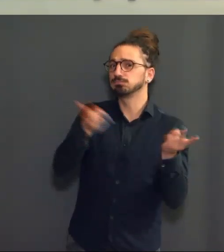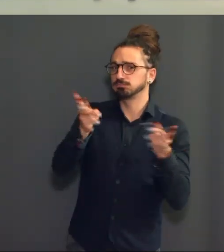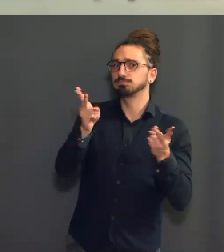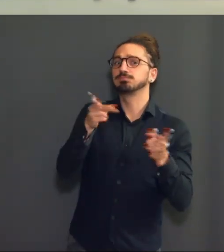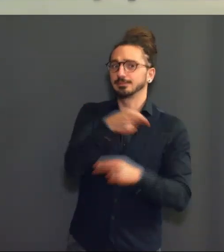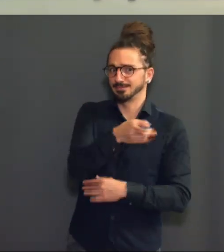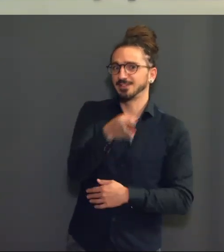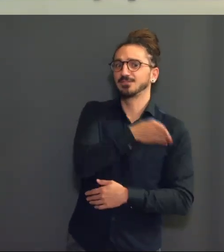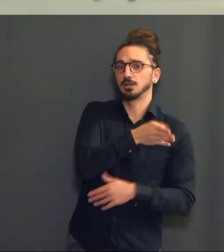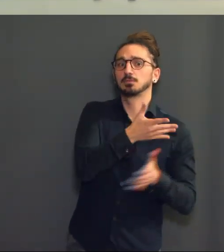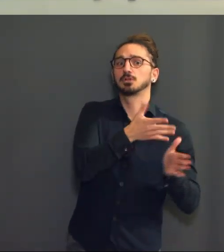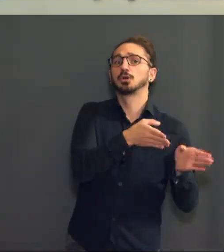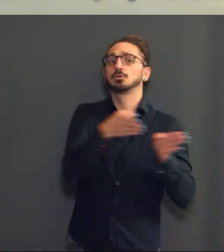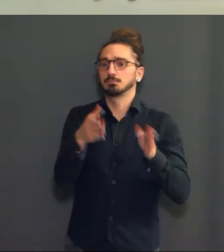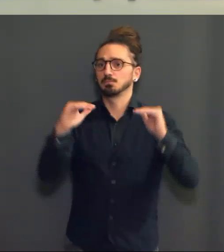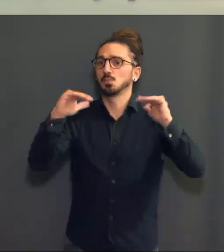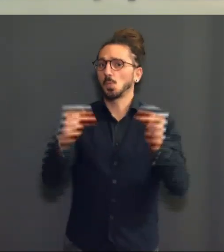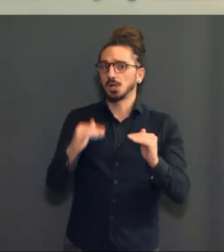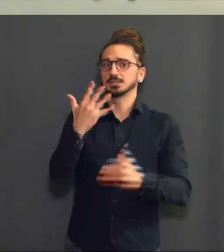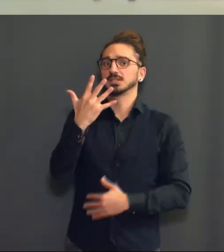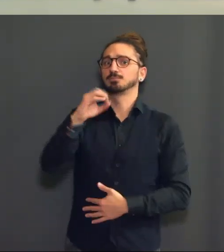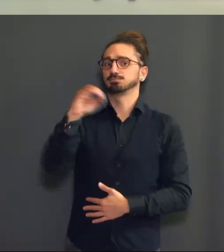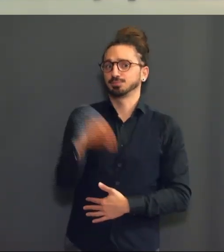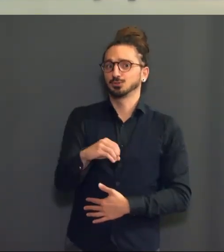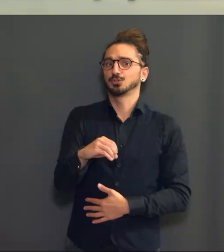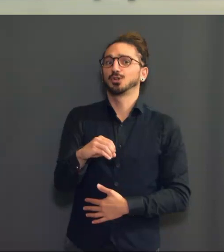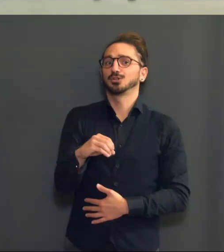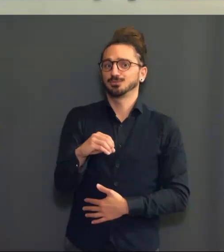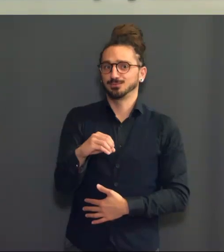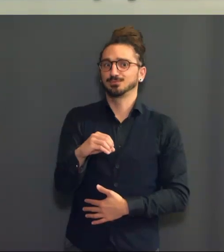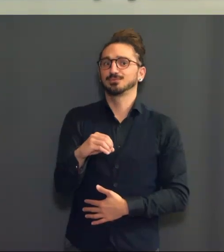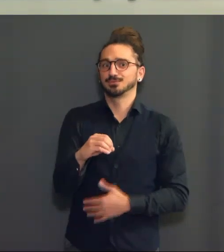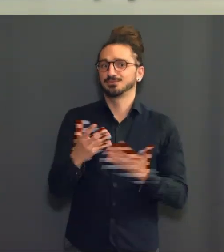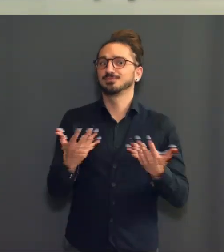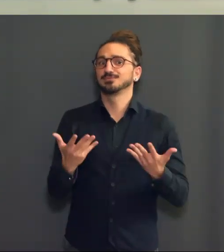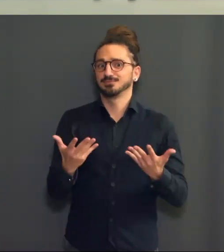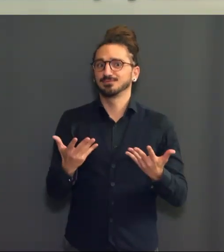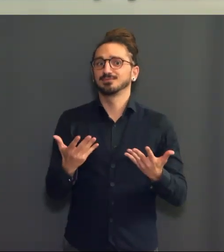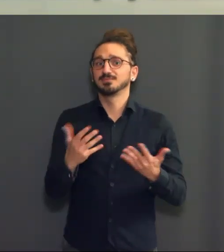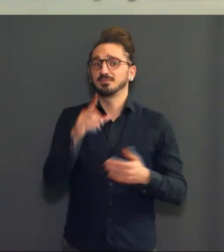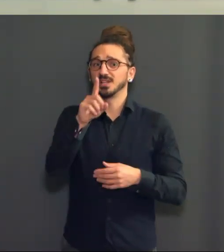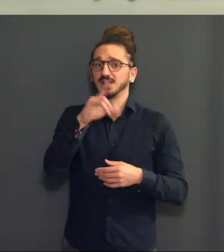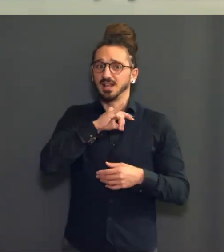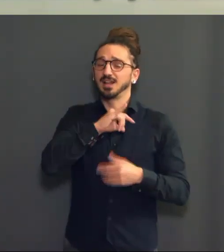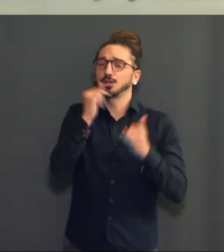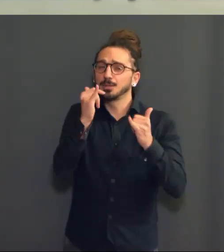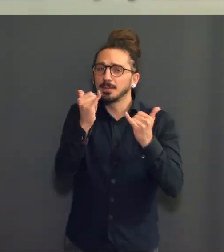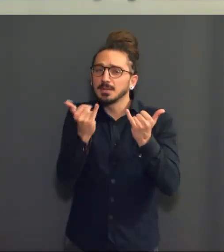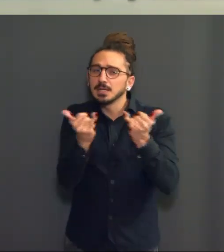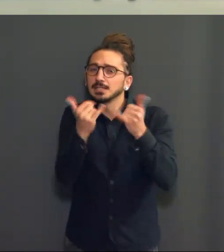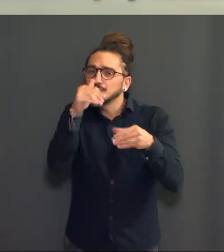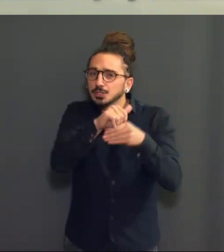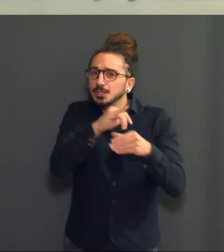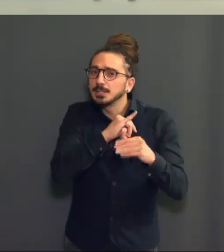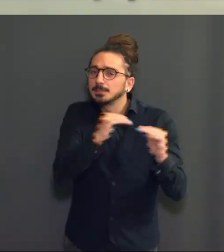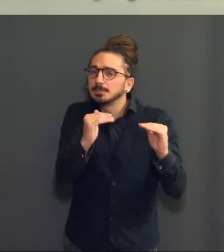l'hôpital continue malheureusement toujours à augmenter, même si nous espérons qu'au vu de cette diminution des nouvelles hospitalisations,